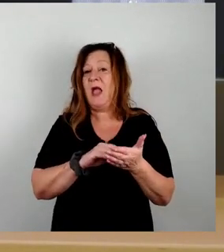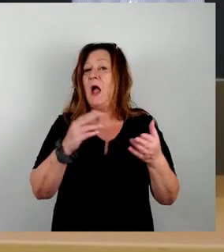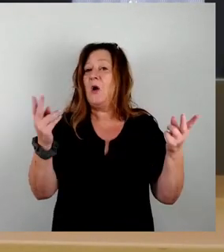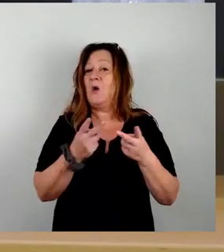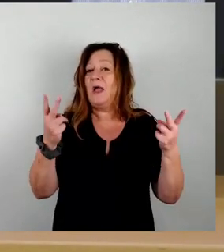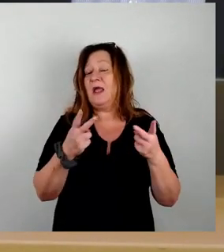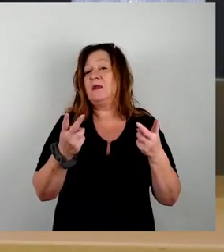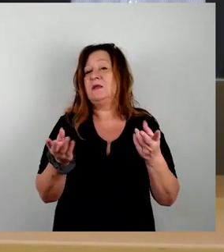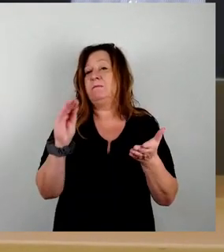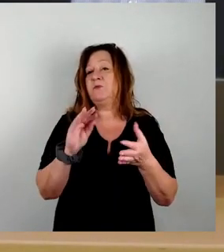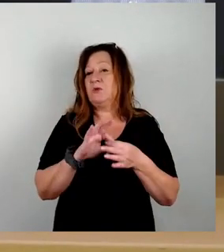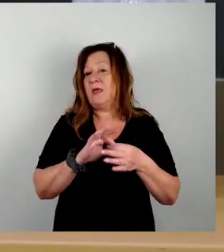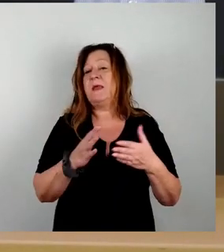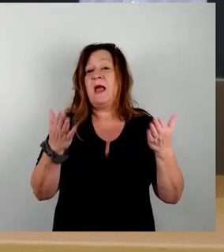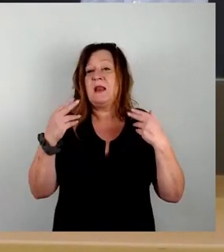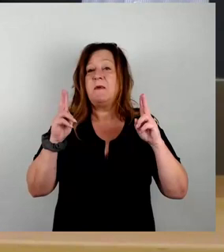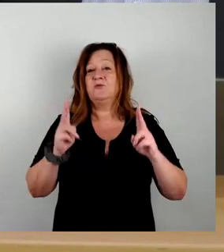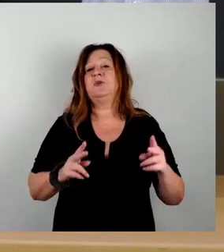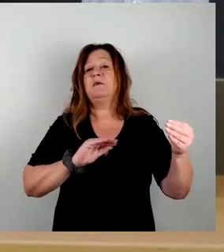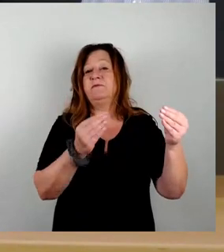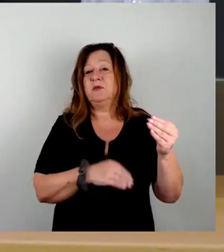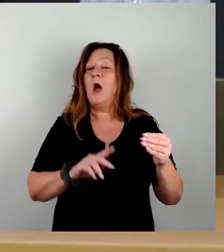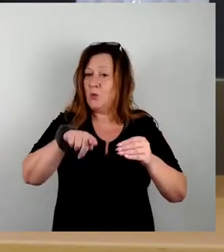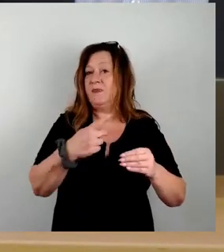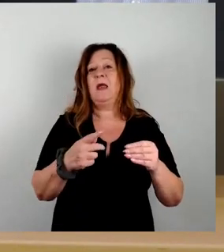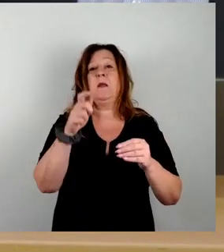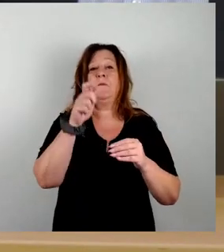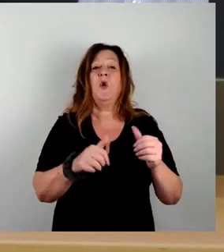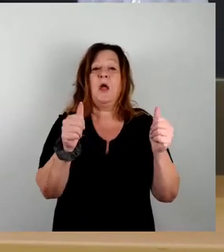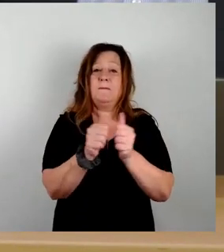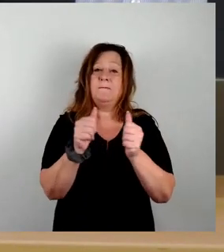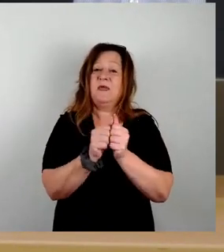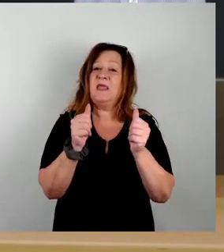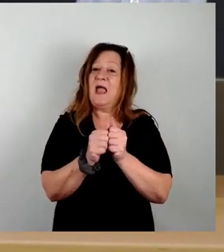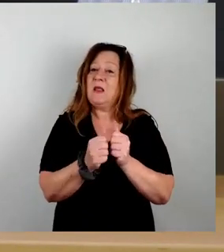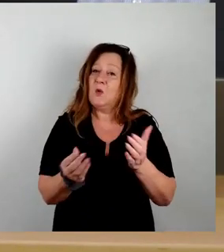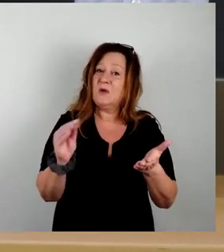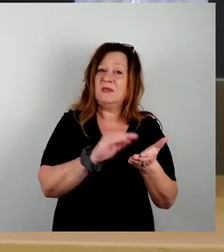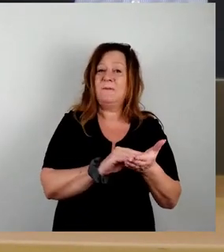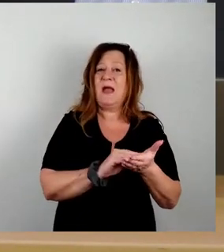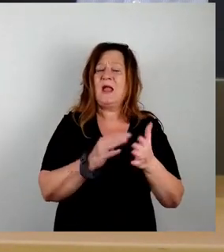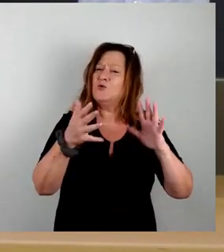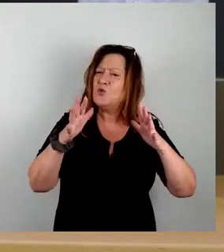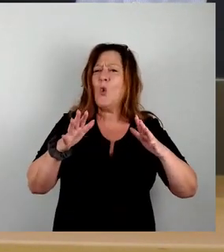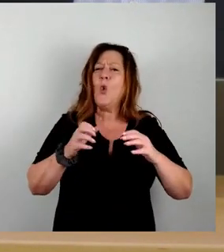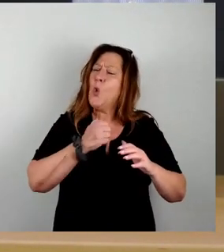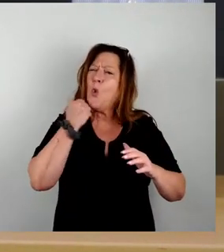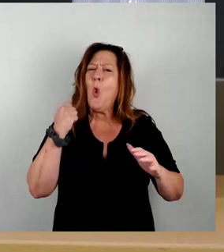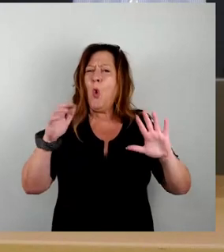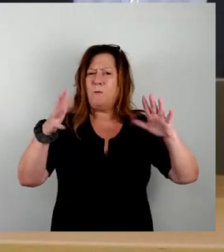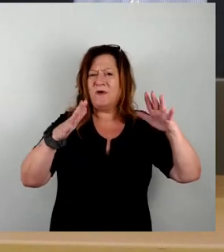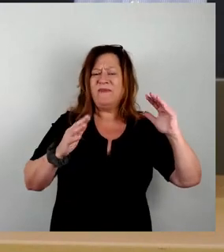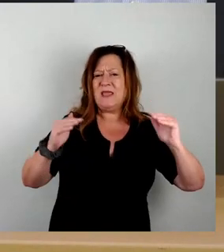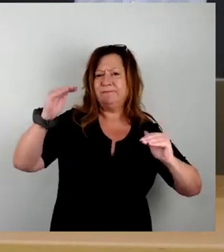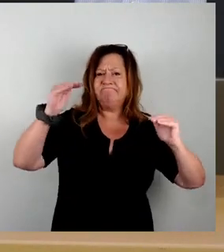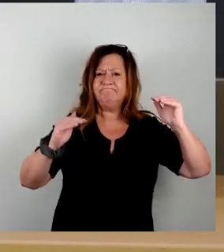Klimastadtvertrag in eine öffentliche Bürgerbeteiligung hinein gebracht werden. Das vielleicht mal so im Wesentlichen. Die Einordnung in